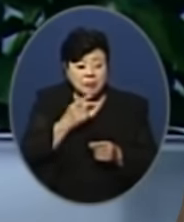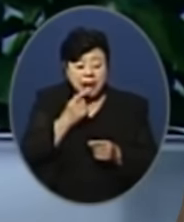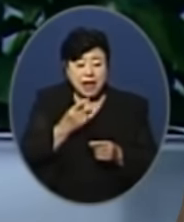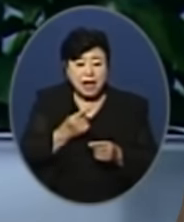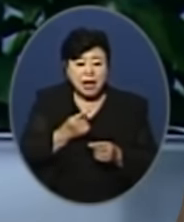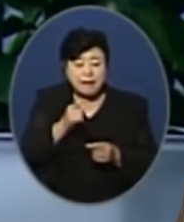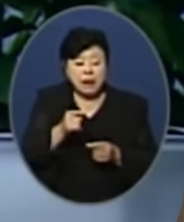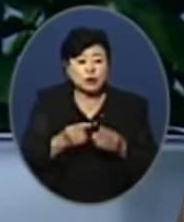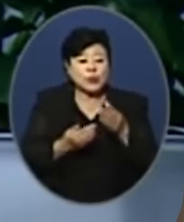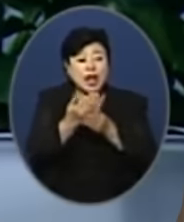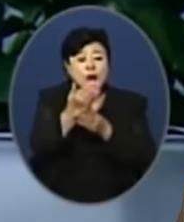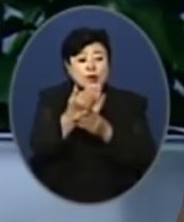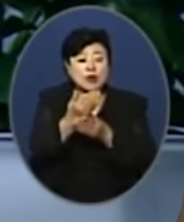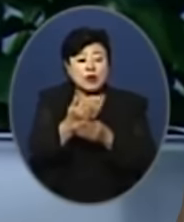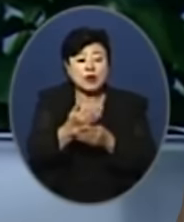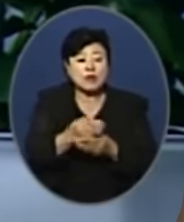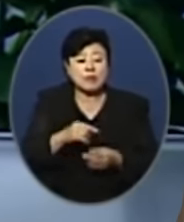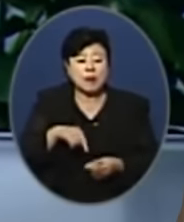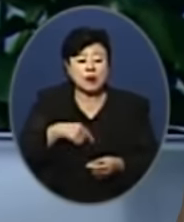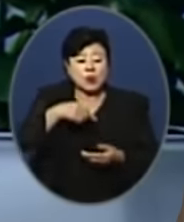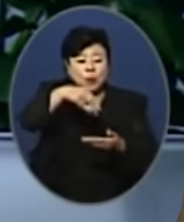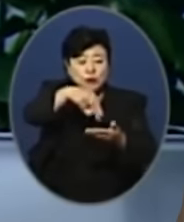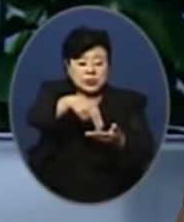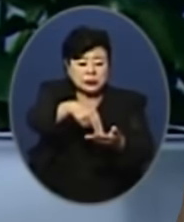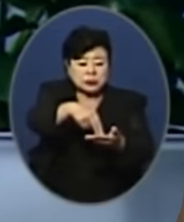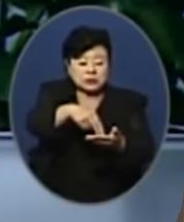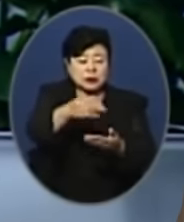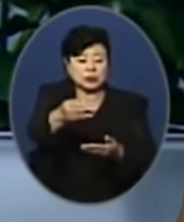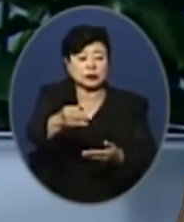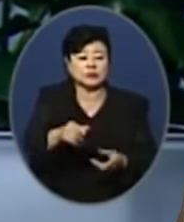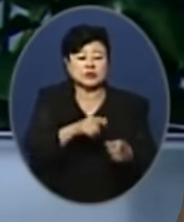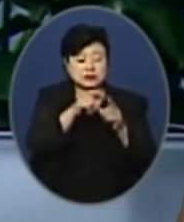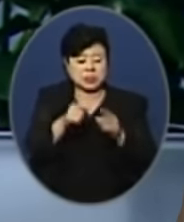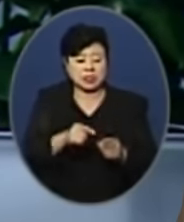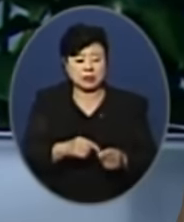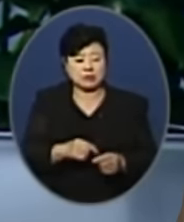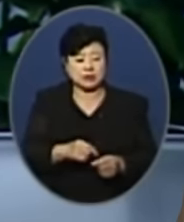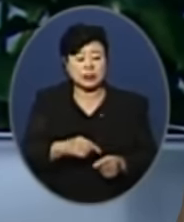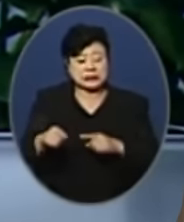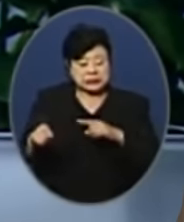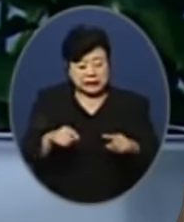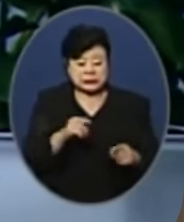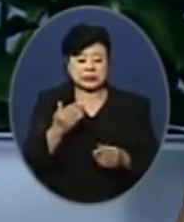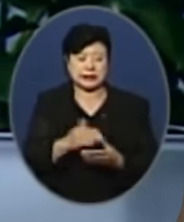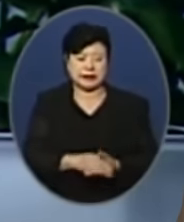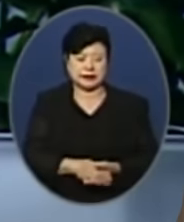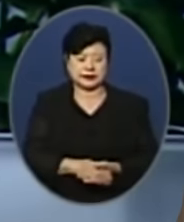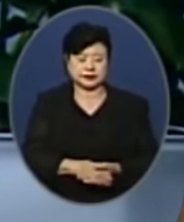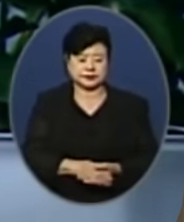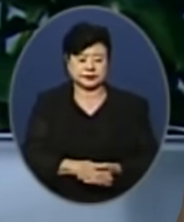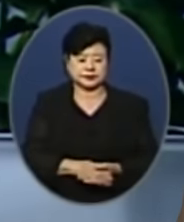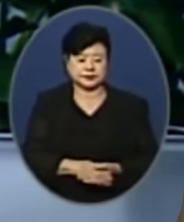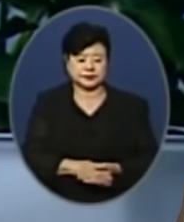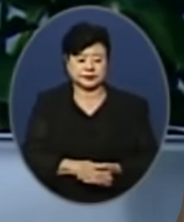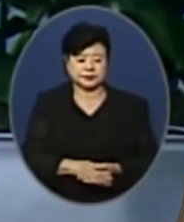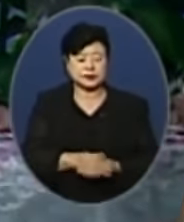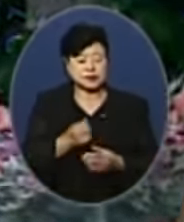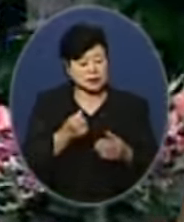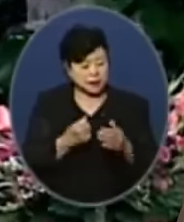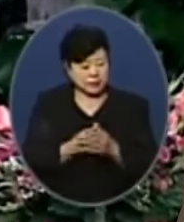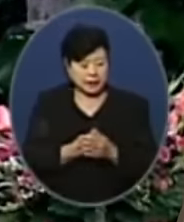입에서 나가면 말이 독립을 해서 여러분의 삶을 지배하고 다스리는 것입니다.